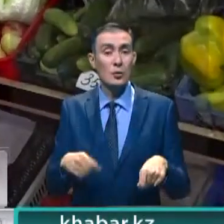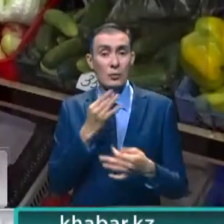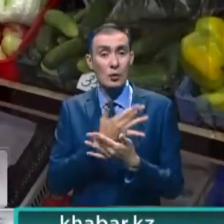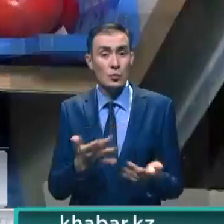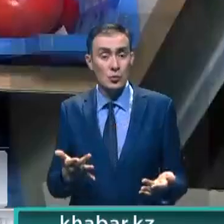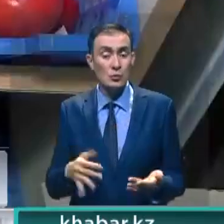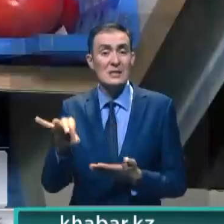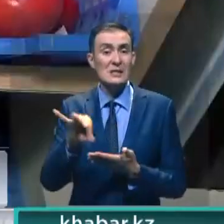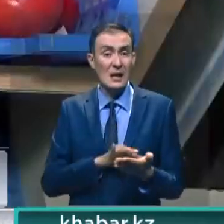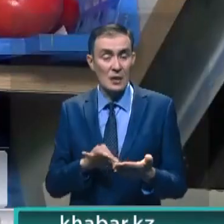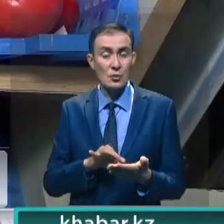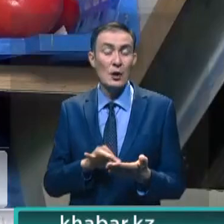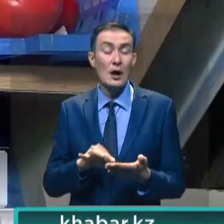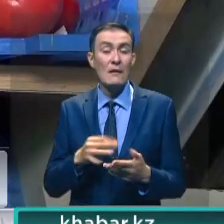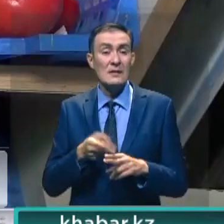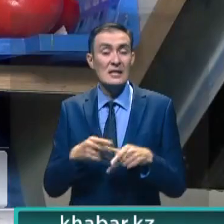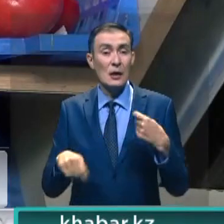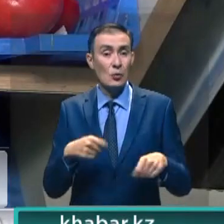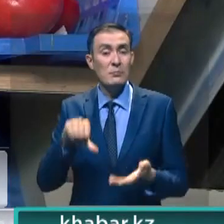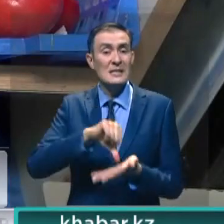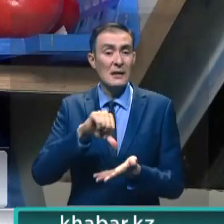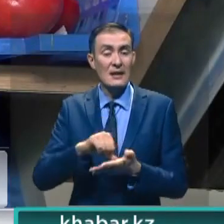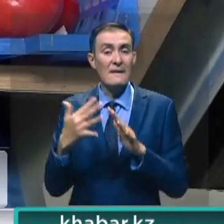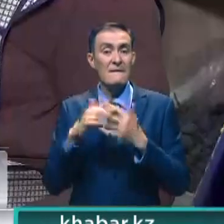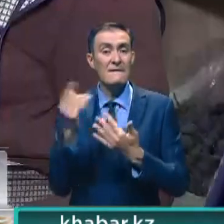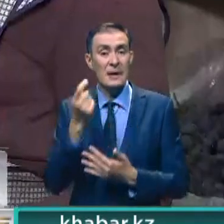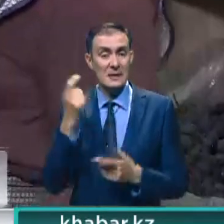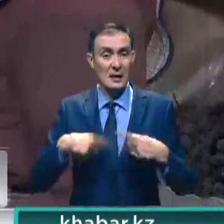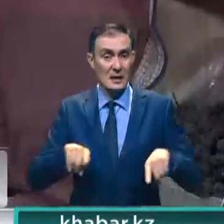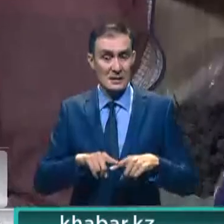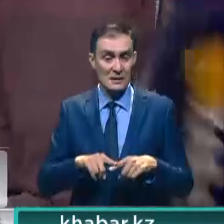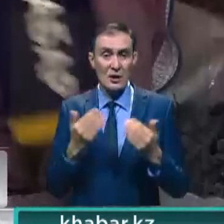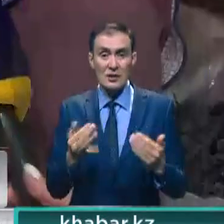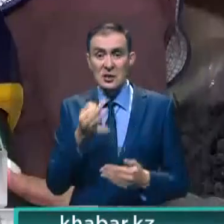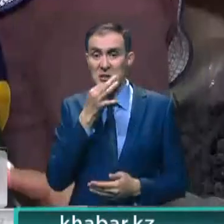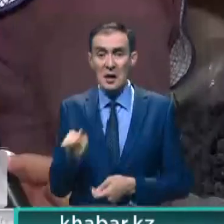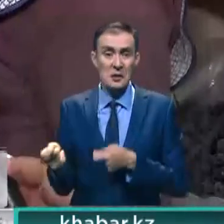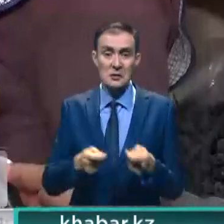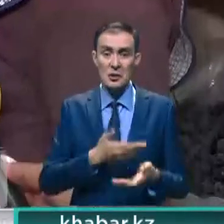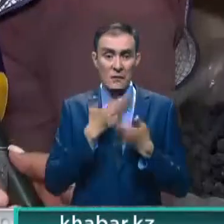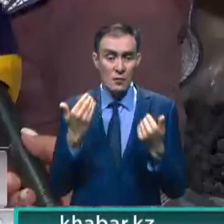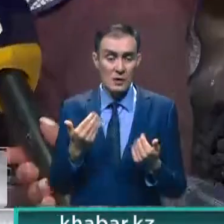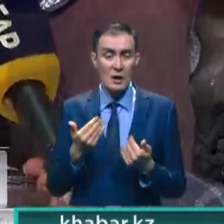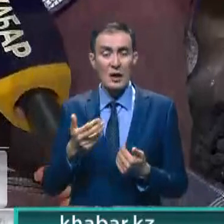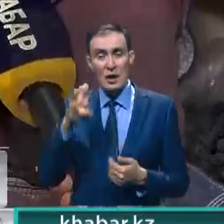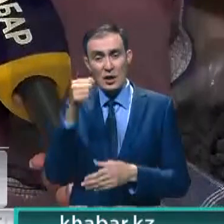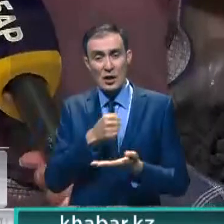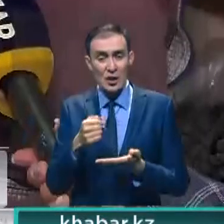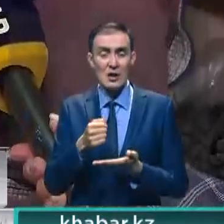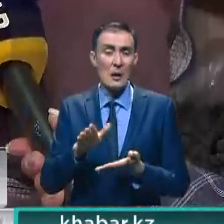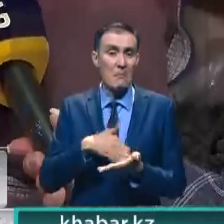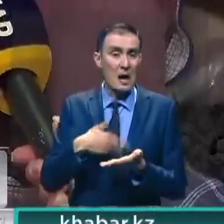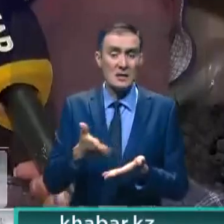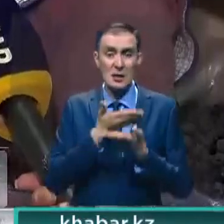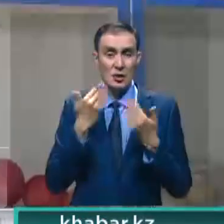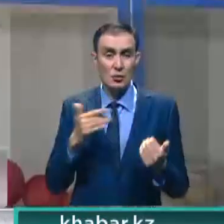что называется, сразу с грядки. Здесь торгуют представители фермерских хозяйств. Сейчас яйца не возят. Яйца, гречку, масло нет, не